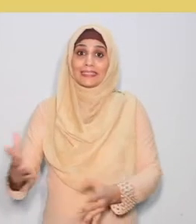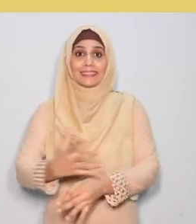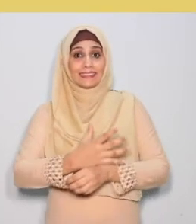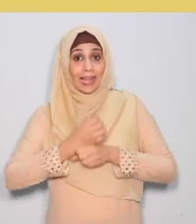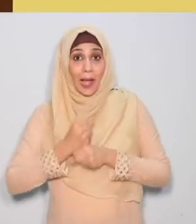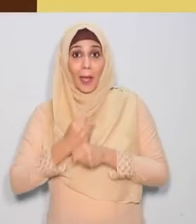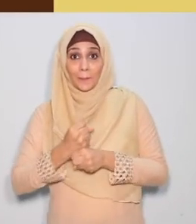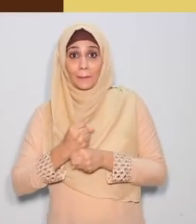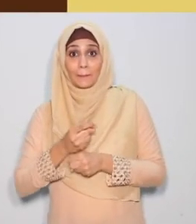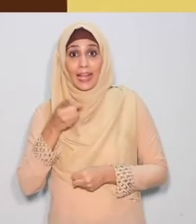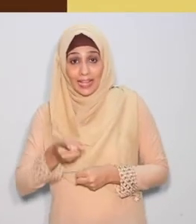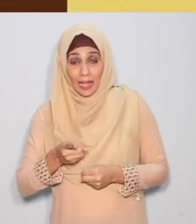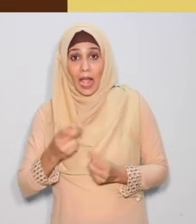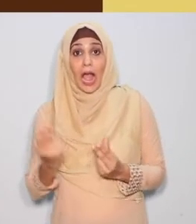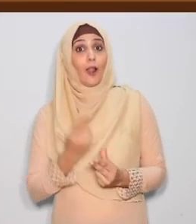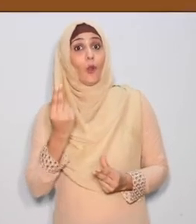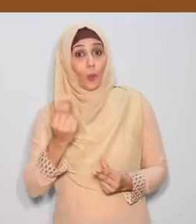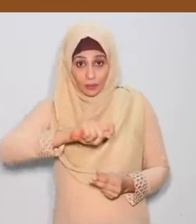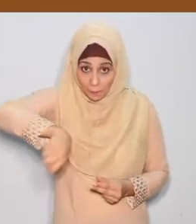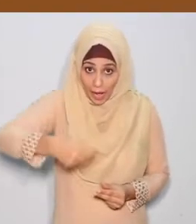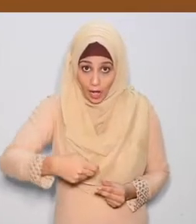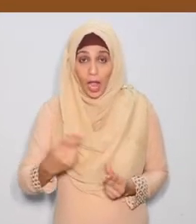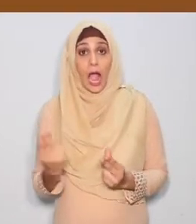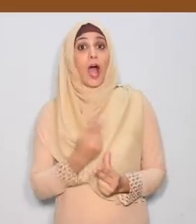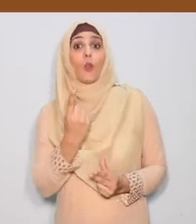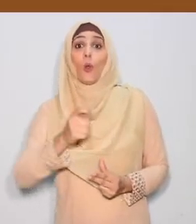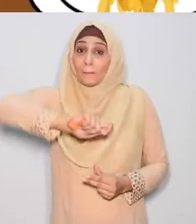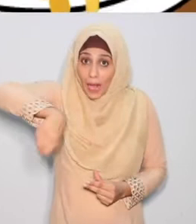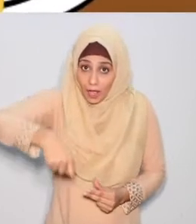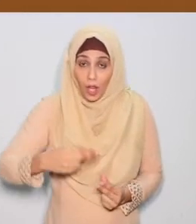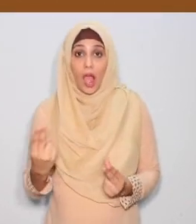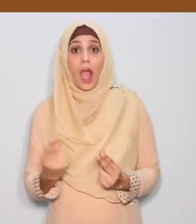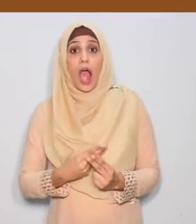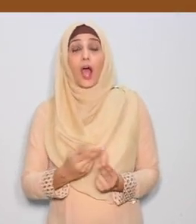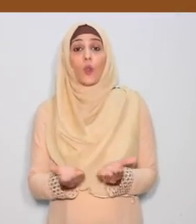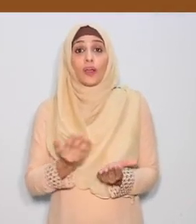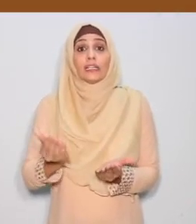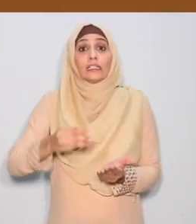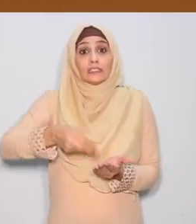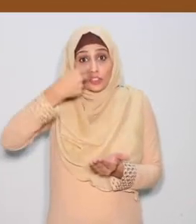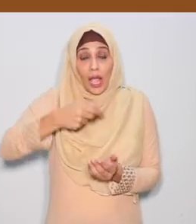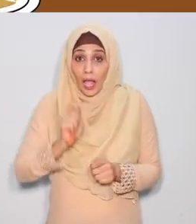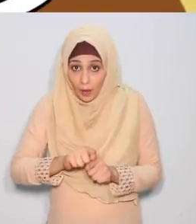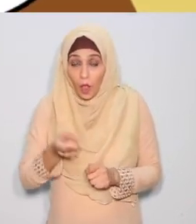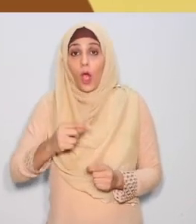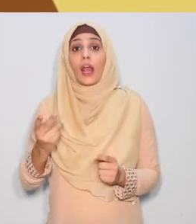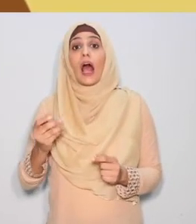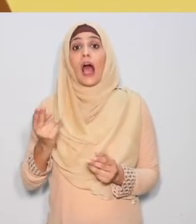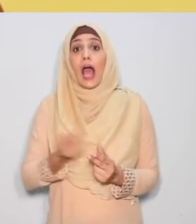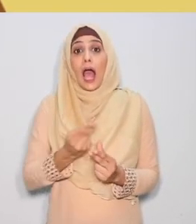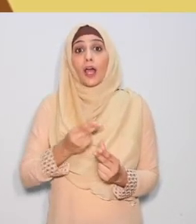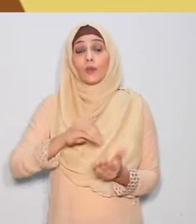कि उन्होंने उसकी भुजिया, आलू के चिप्स, आलू चाट और आलू